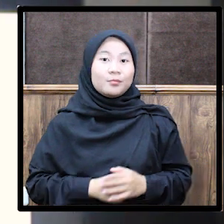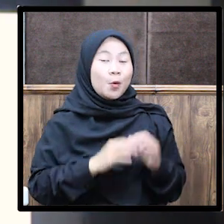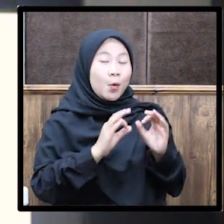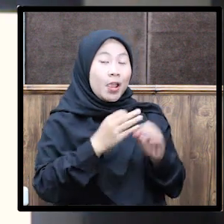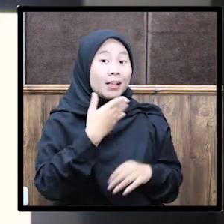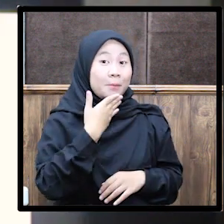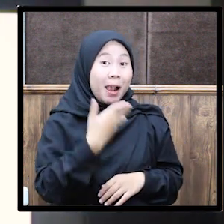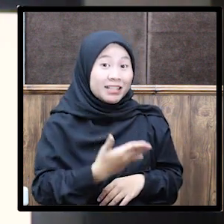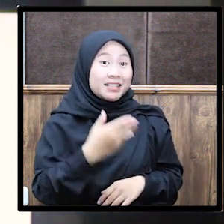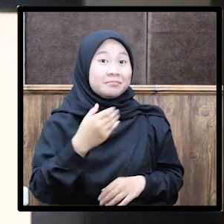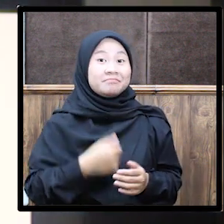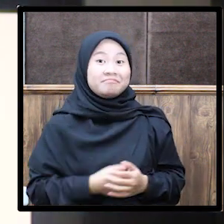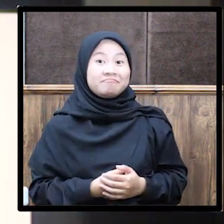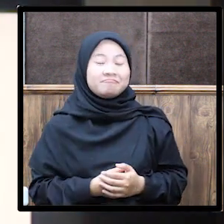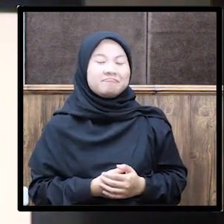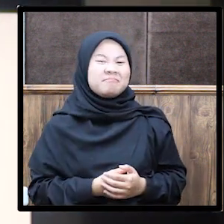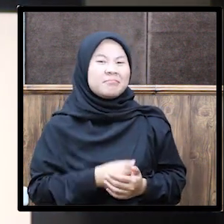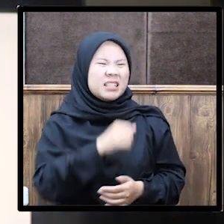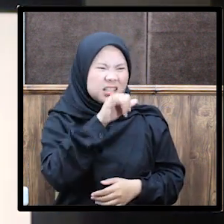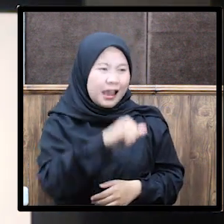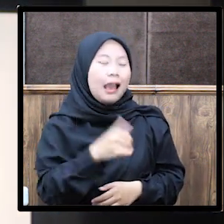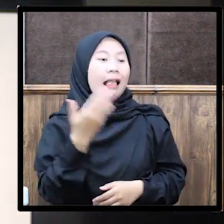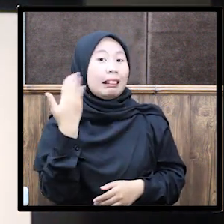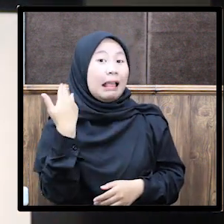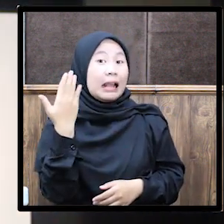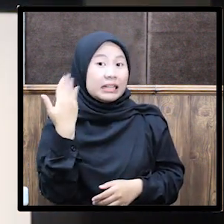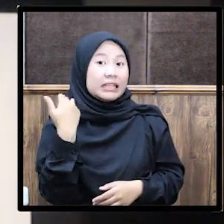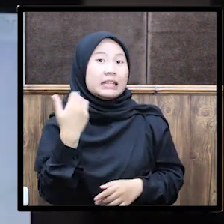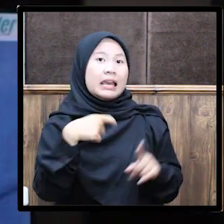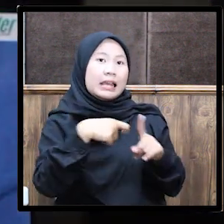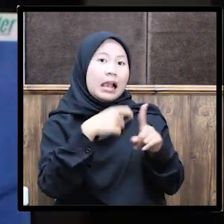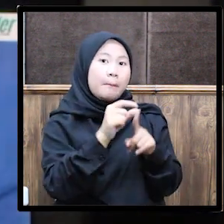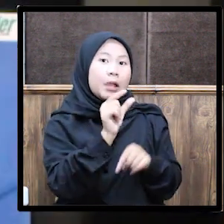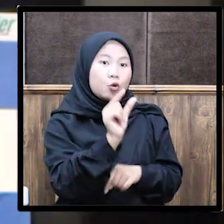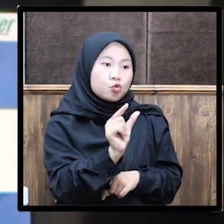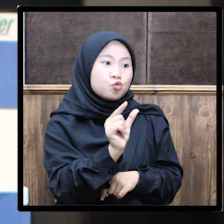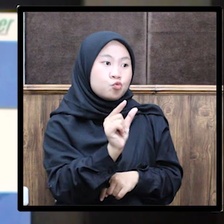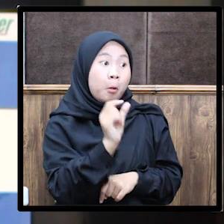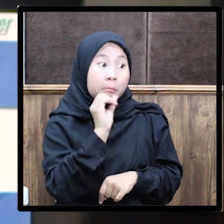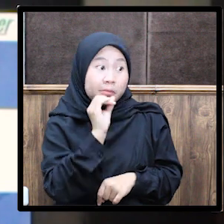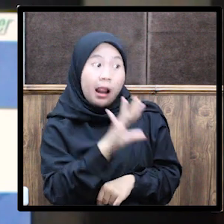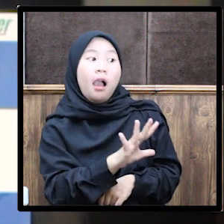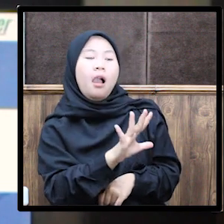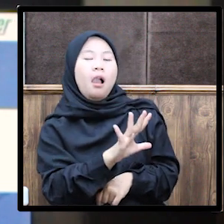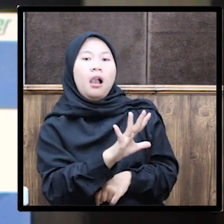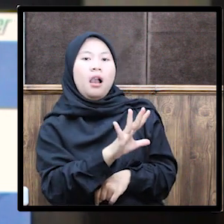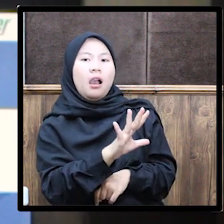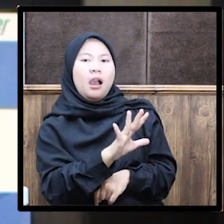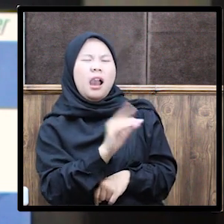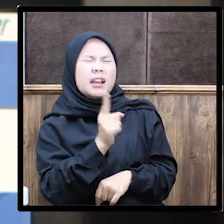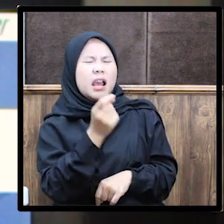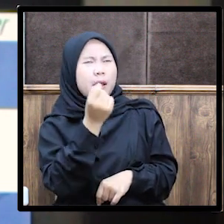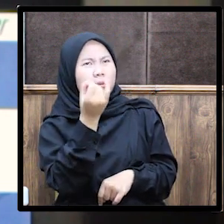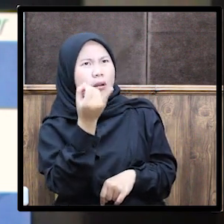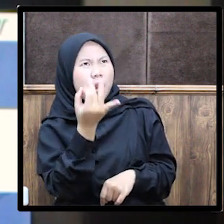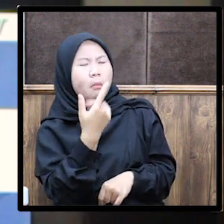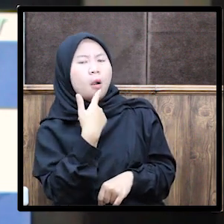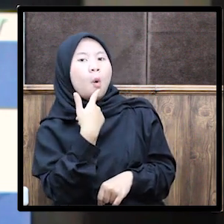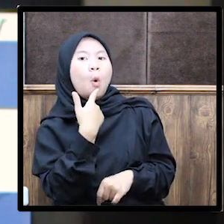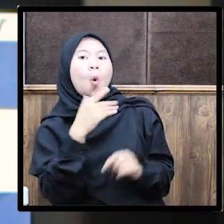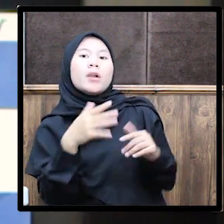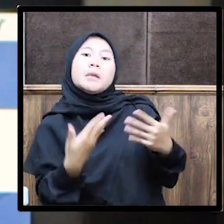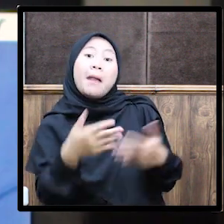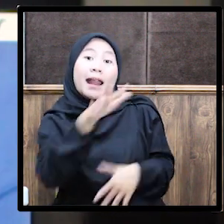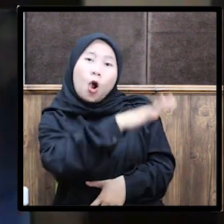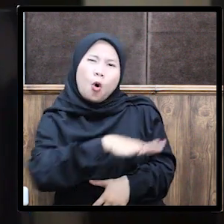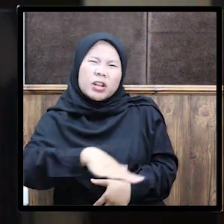Baik, terima kasih Bu Rani. Jadi memang tadi dari KPU sudah menyampaikan beberapa apa ya, kayak semacam kondisi